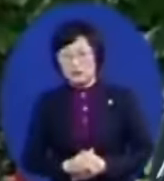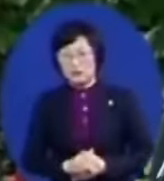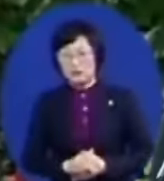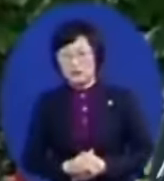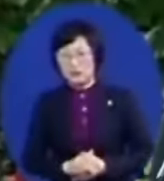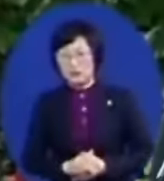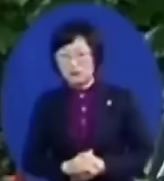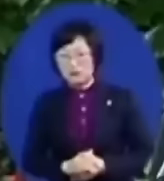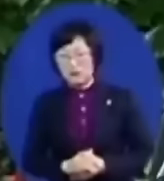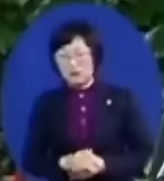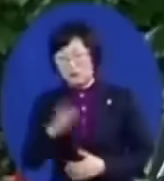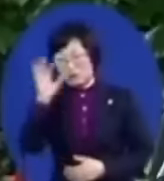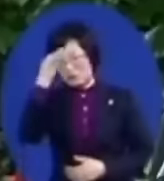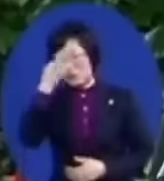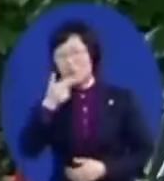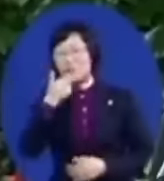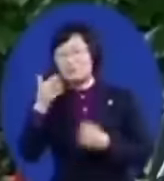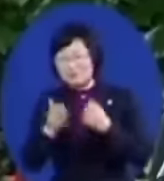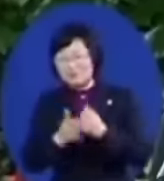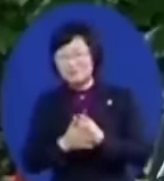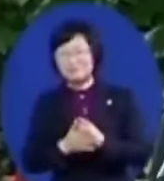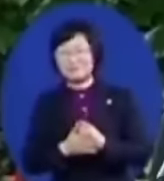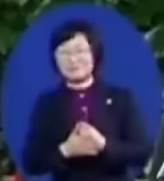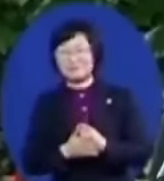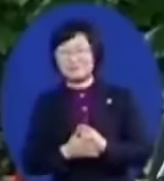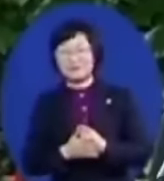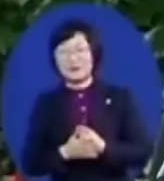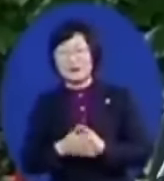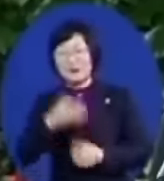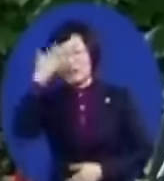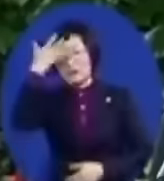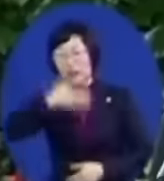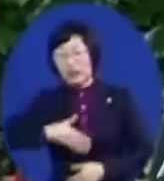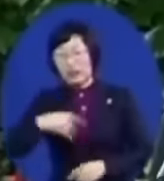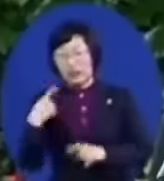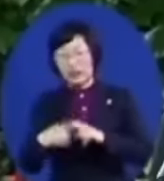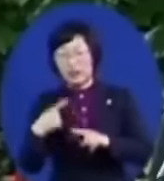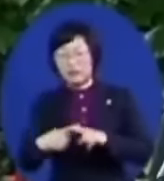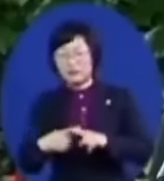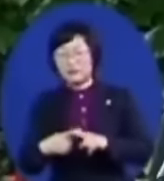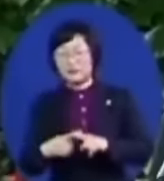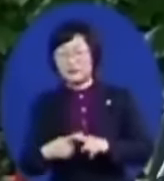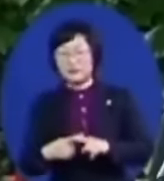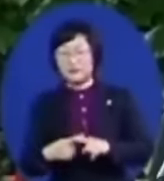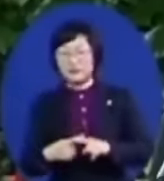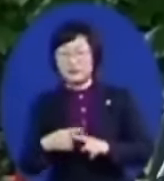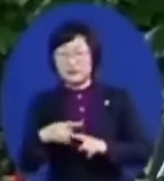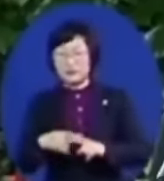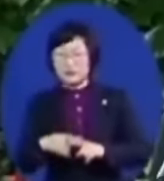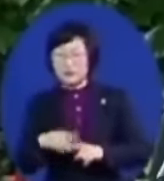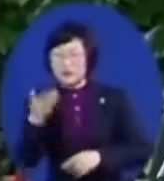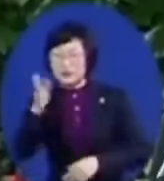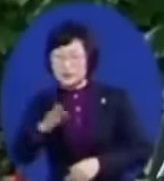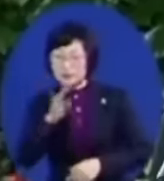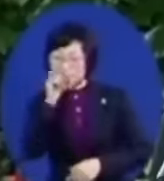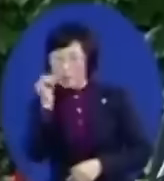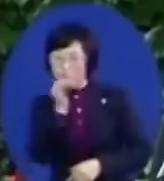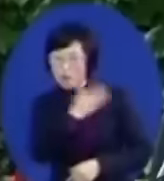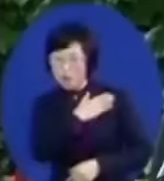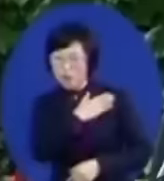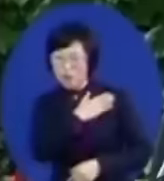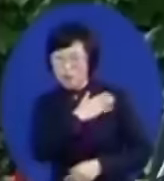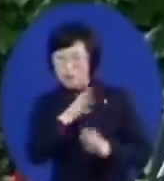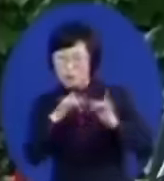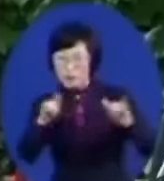별로 유능하지 못한 사람이에요. 암담한 현실 속에서 헤매던 어느 날 그는 한 백만장자를 만나게 되어 백만장자가